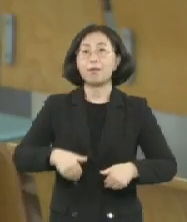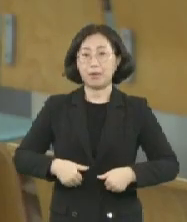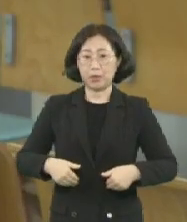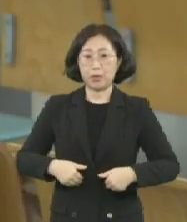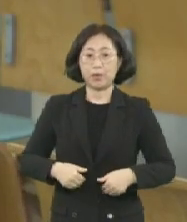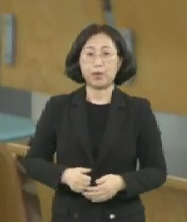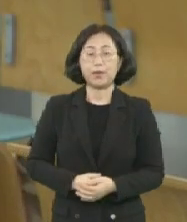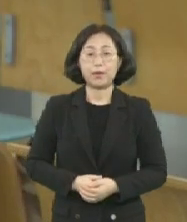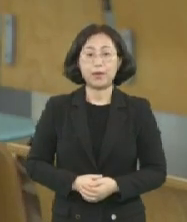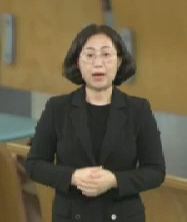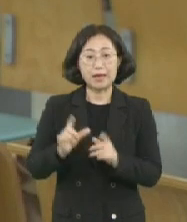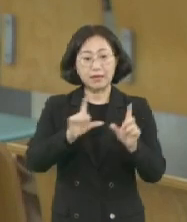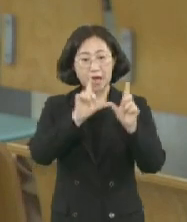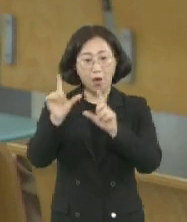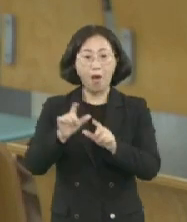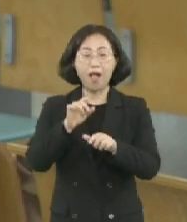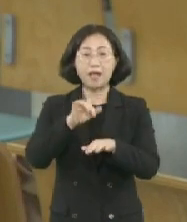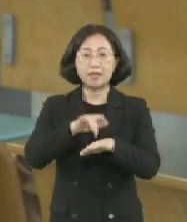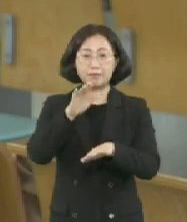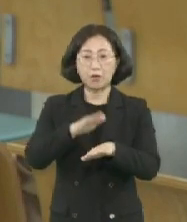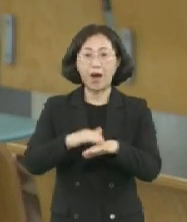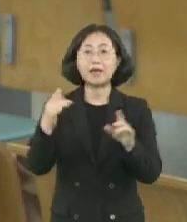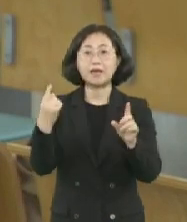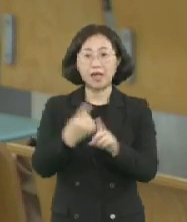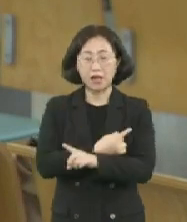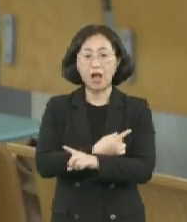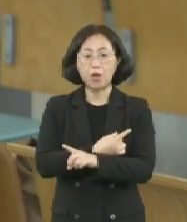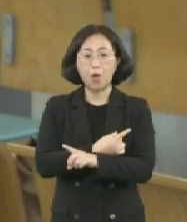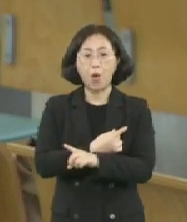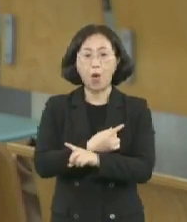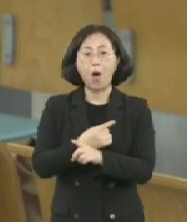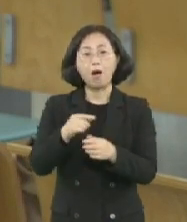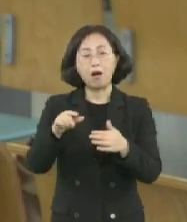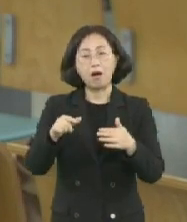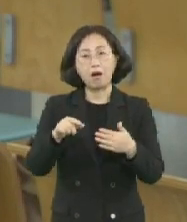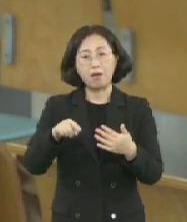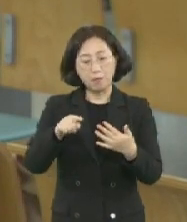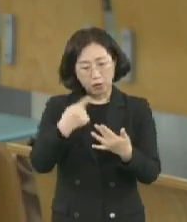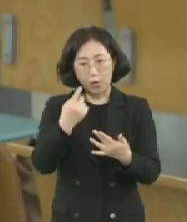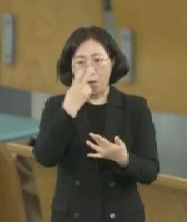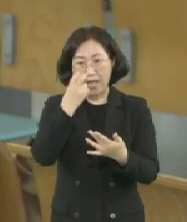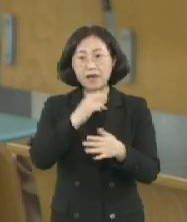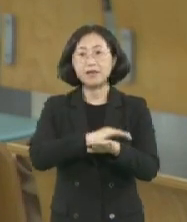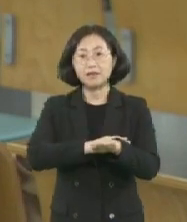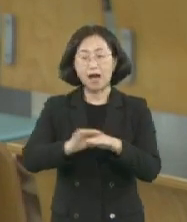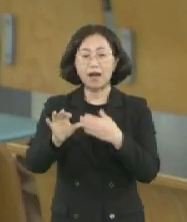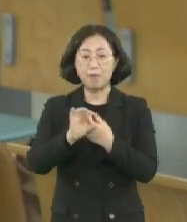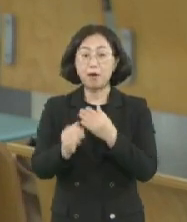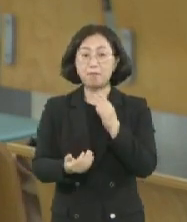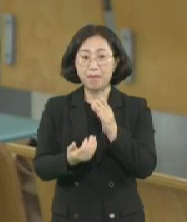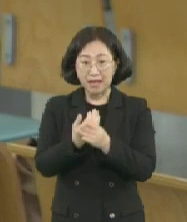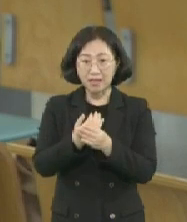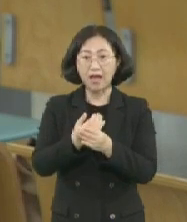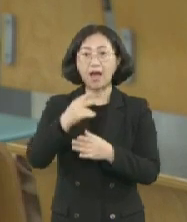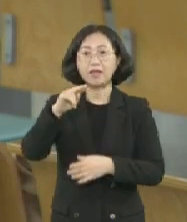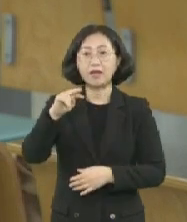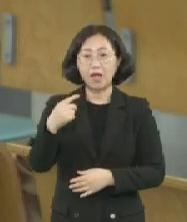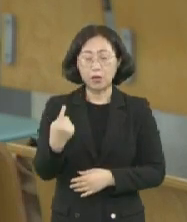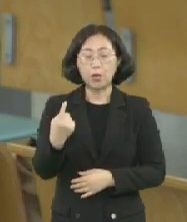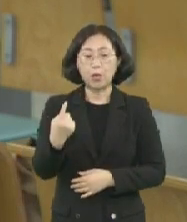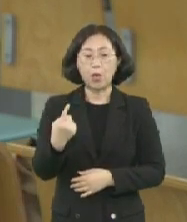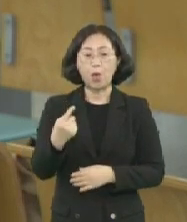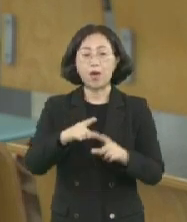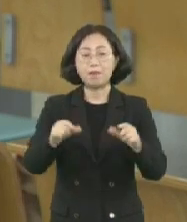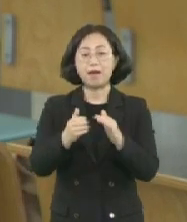질환입니다. 생활습관을 개선하고 평소 혈당 관리를 잘하면 발병하더라도 일반인처럼